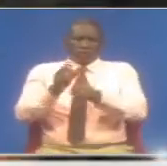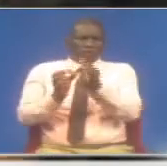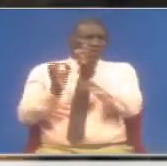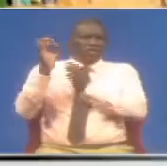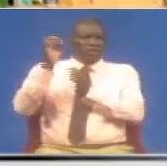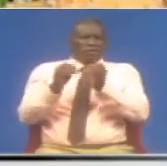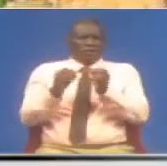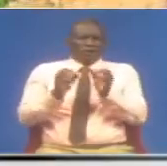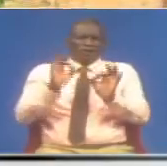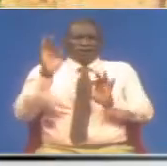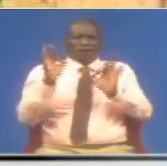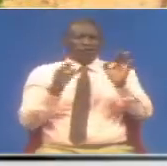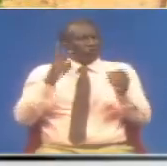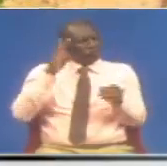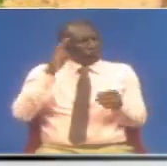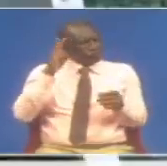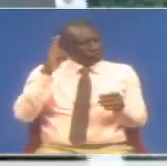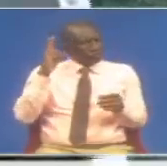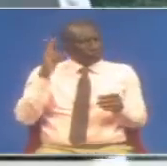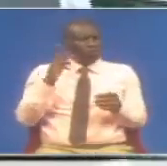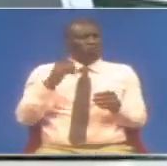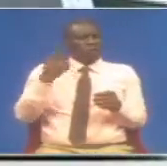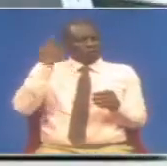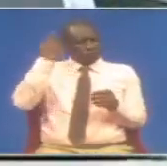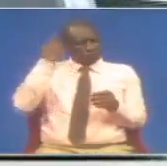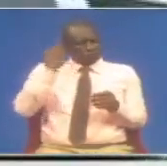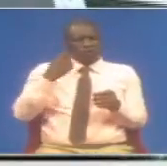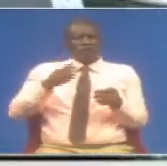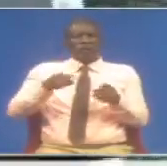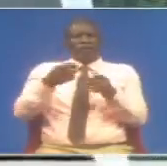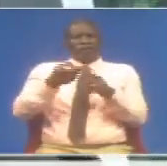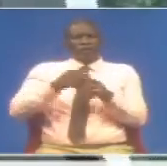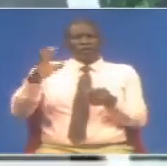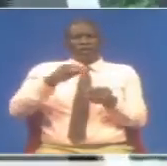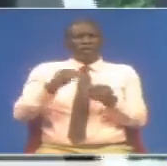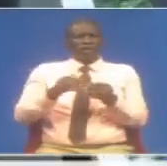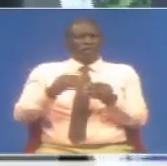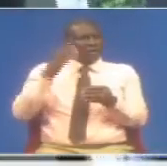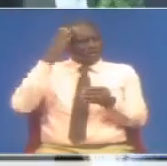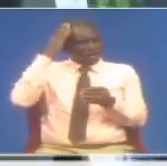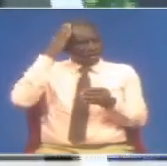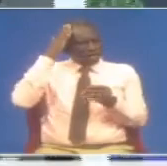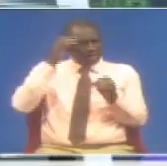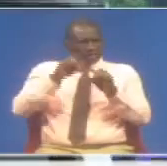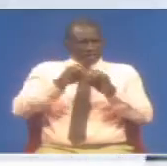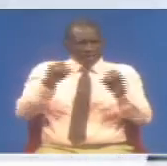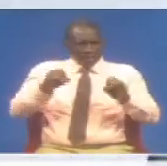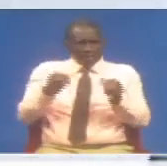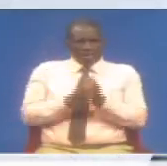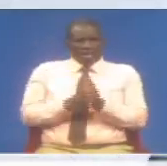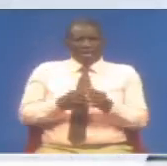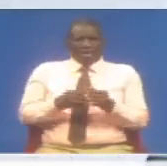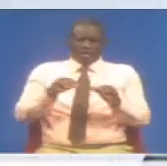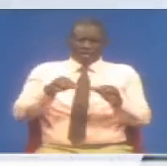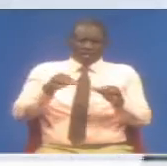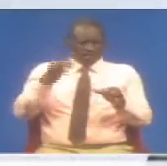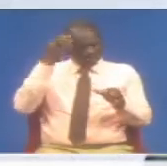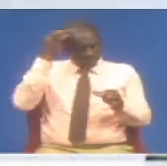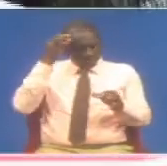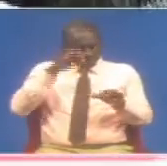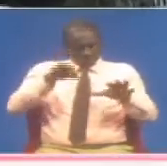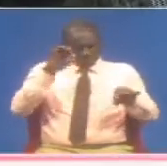wa kunyolewa. Baadaye mteja huoshwa kichwa, kisha kutolewa nywele zilizosalia hapa na pale,